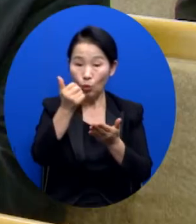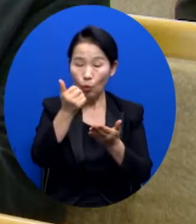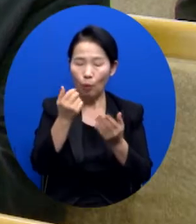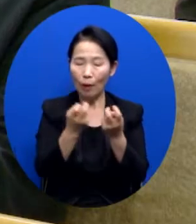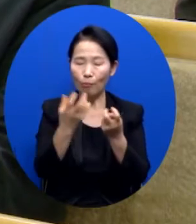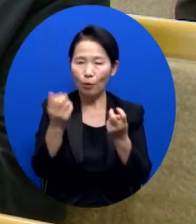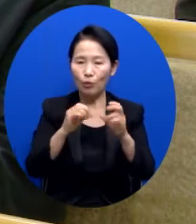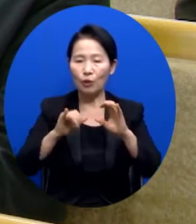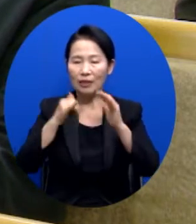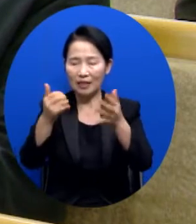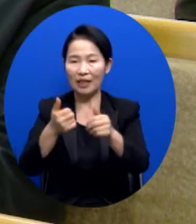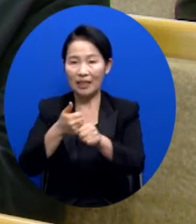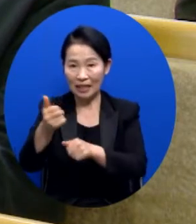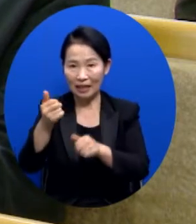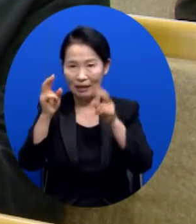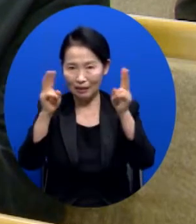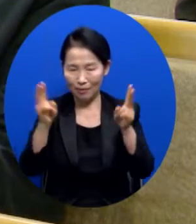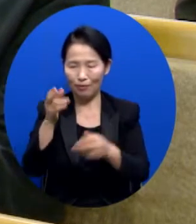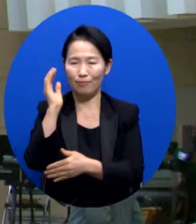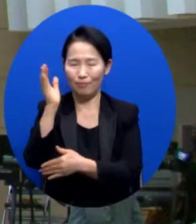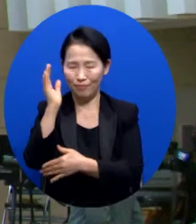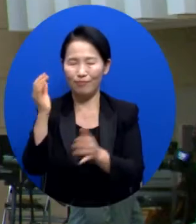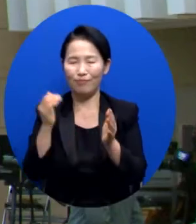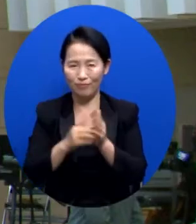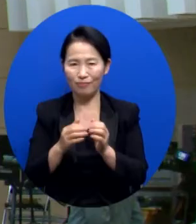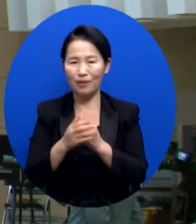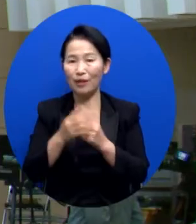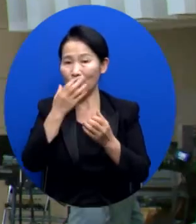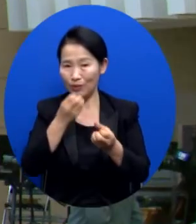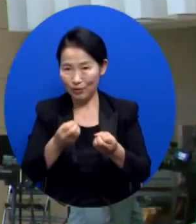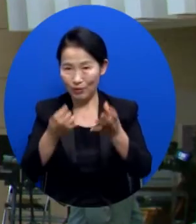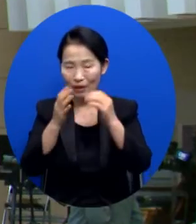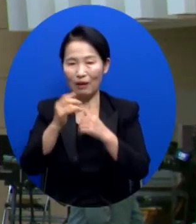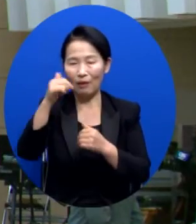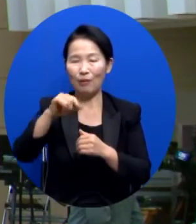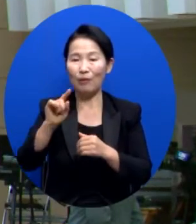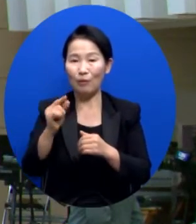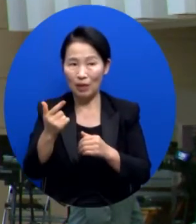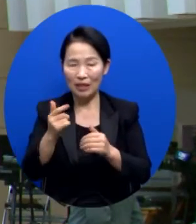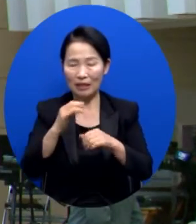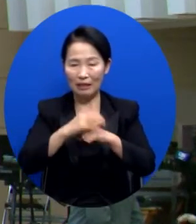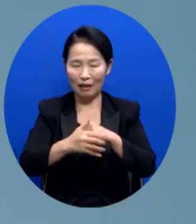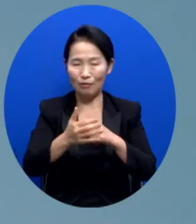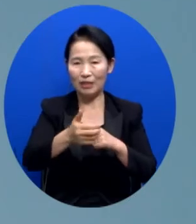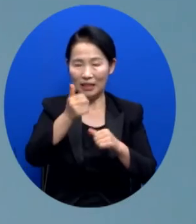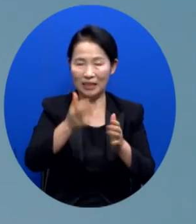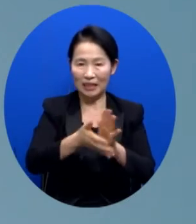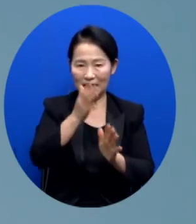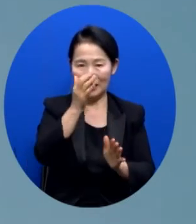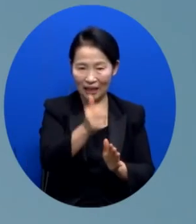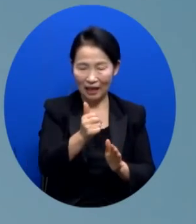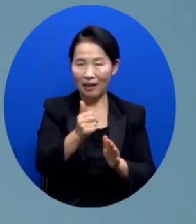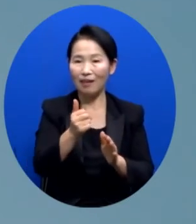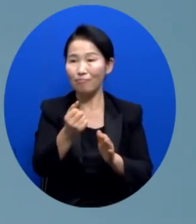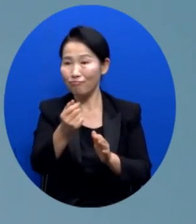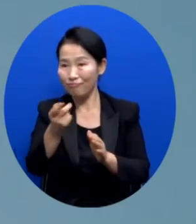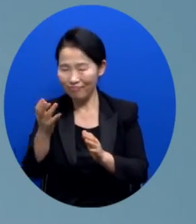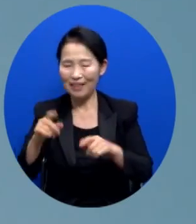이겨라 라는 제목으로 설교를 전이고 축하를 위해 권영진 대구시장 등 지역 인사들이 참석했습니다